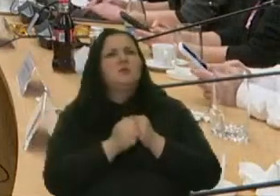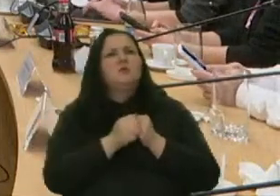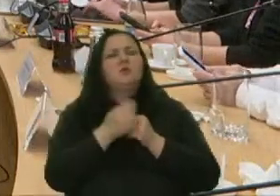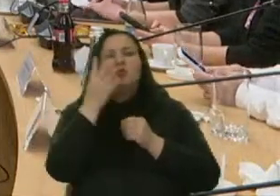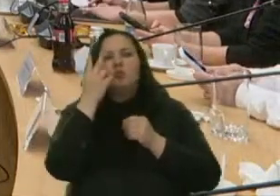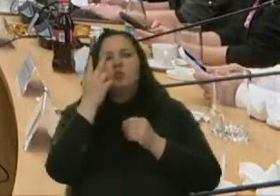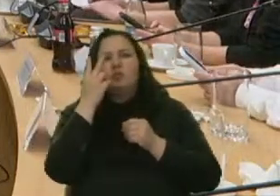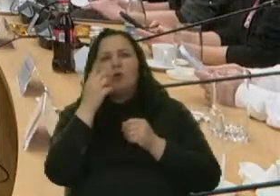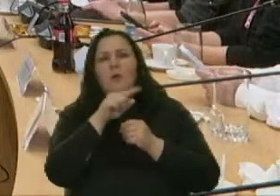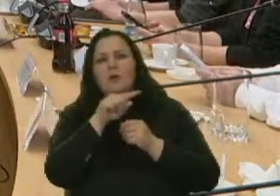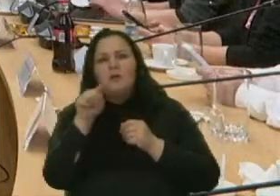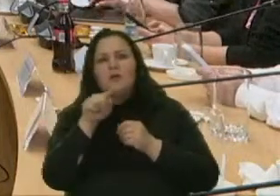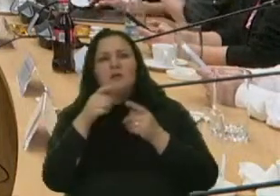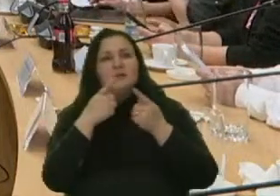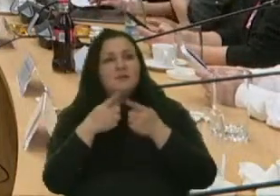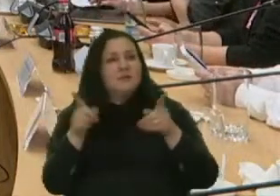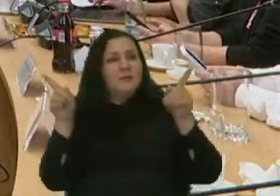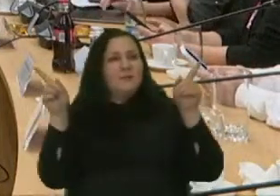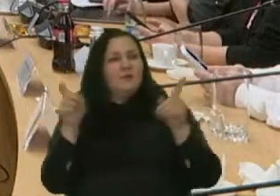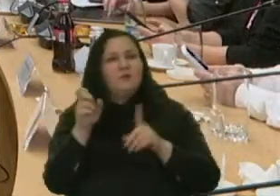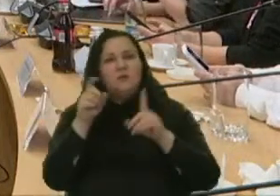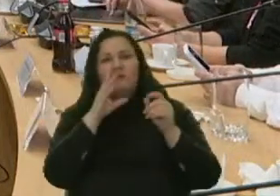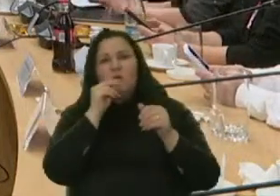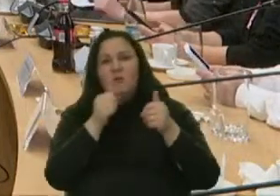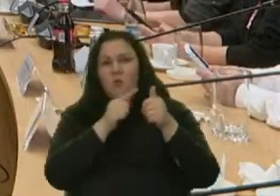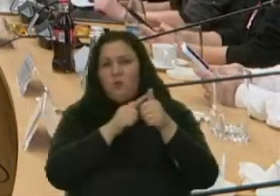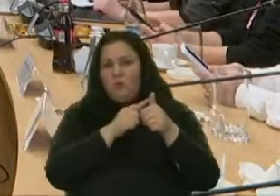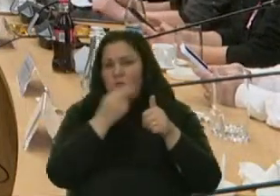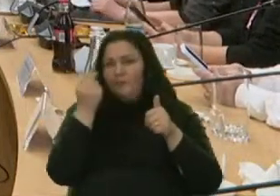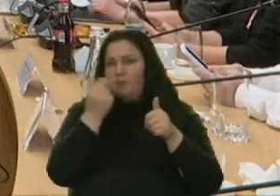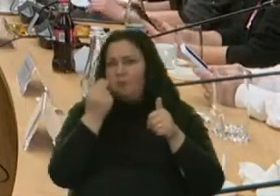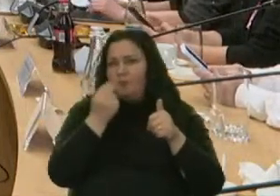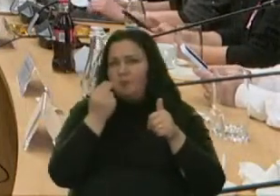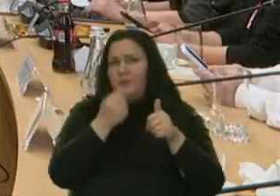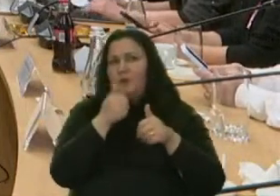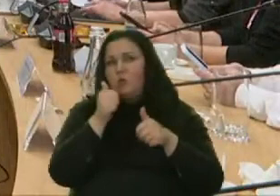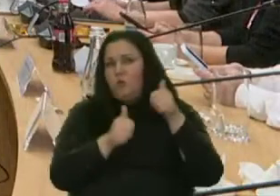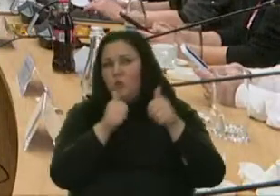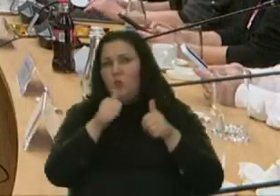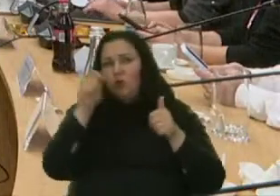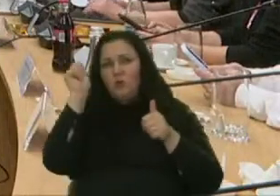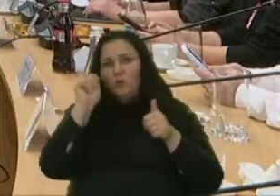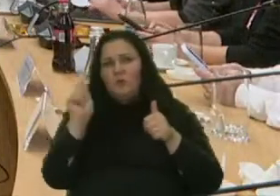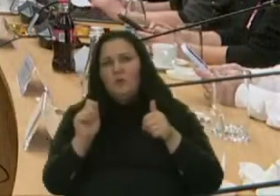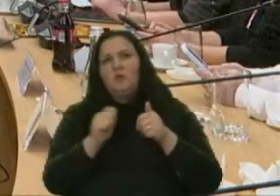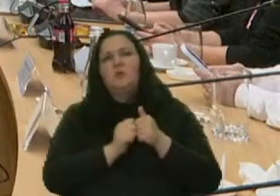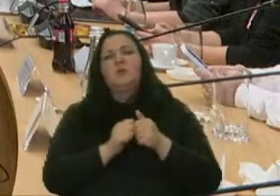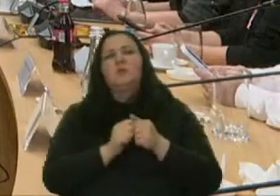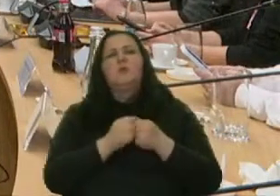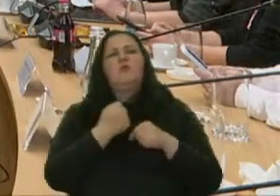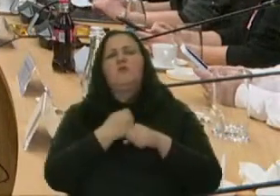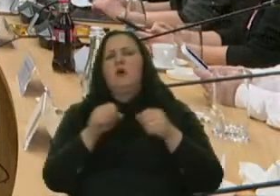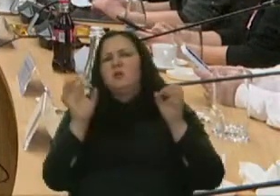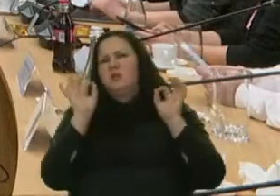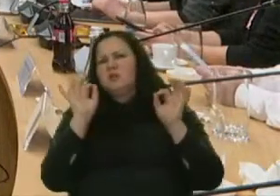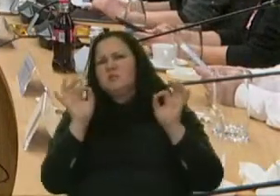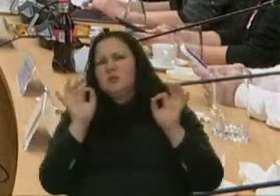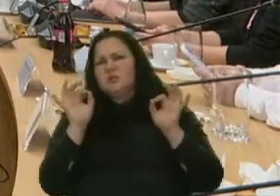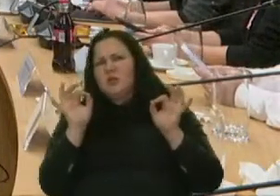două linii separate dacă vorbim una este pentru o un concurs de proiecte super